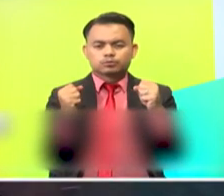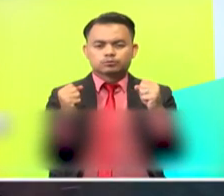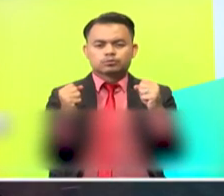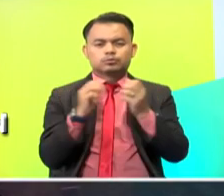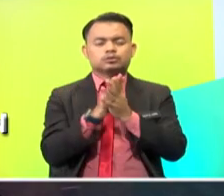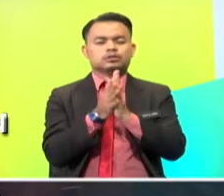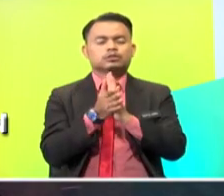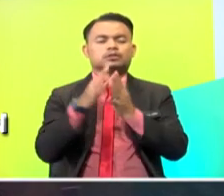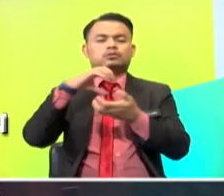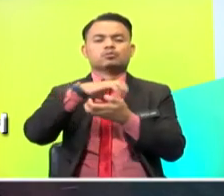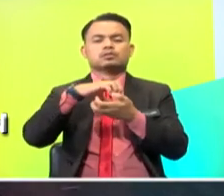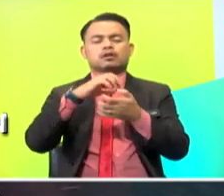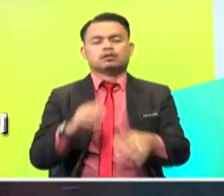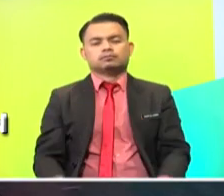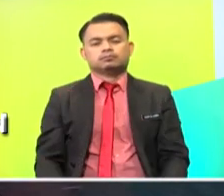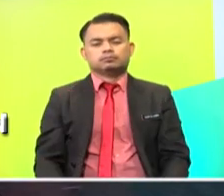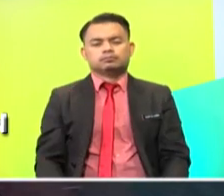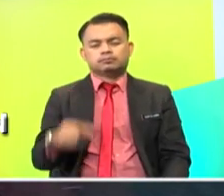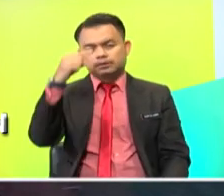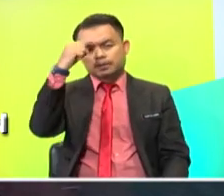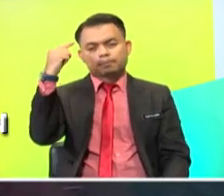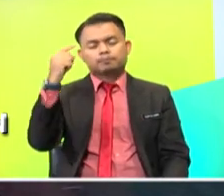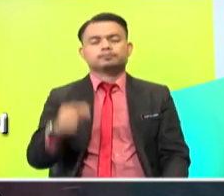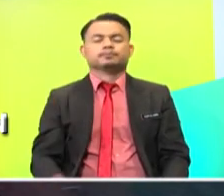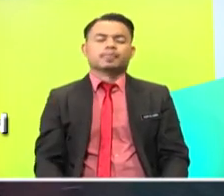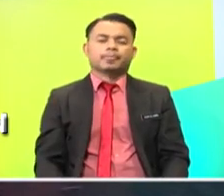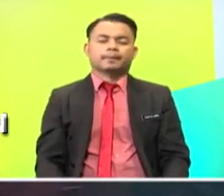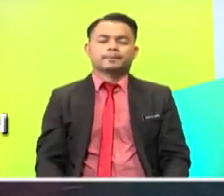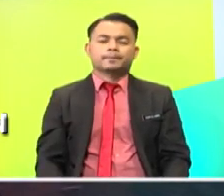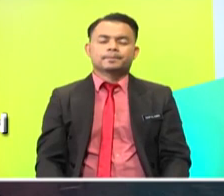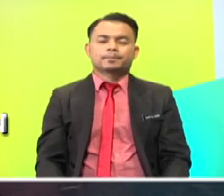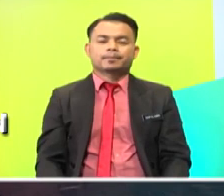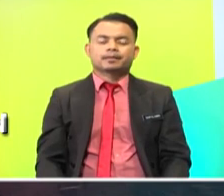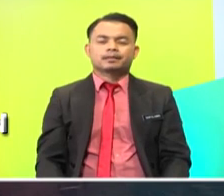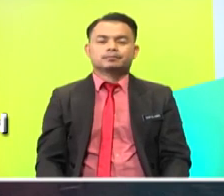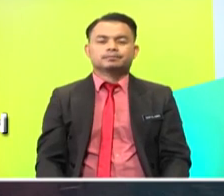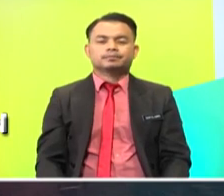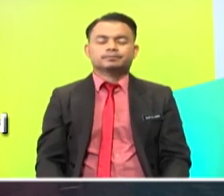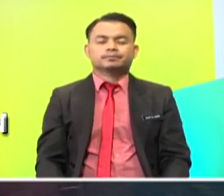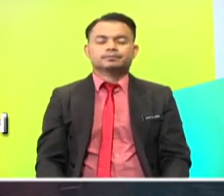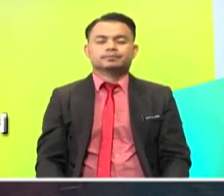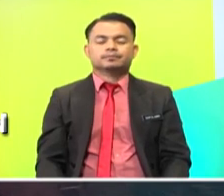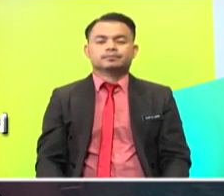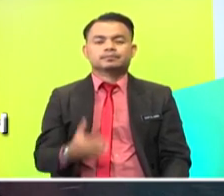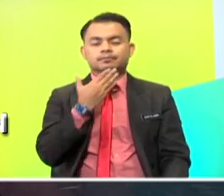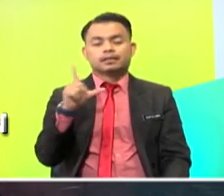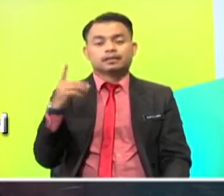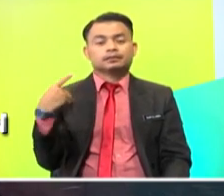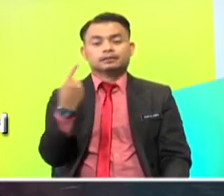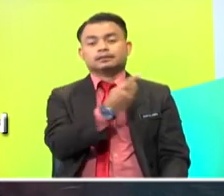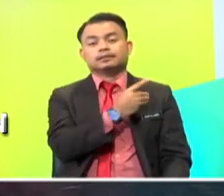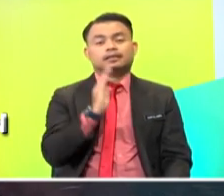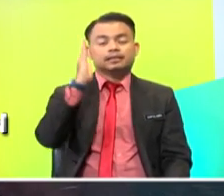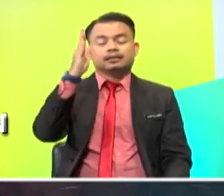Cikgu Oke seperti AKP Chalid Tak Disini Ini adalah suhu yang terbaik ya jagung Oke kita akan free hiu